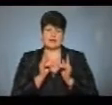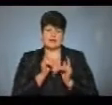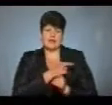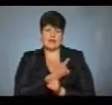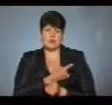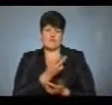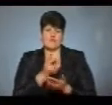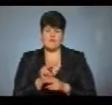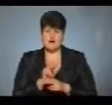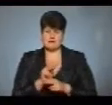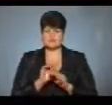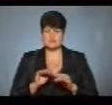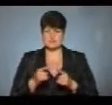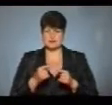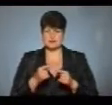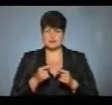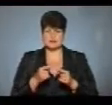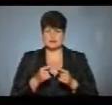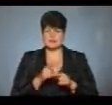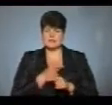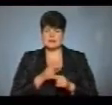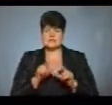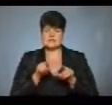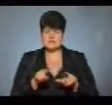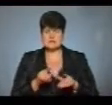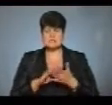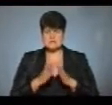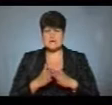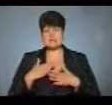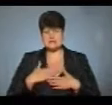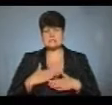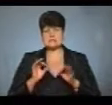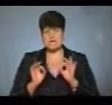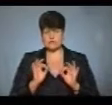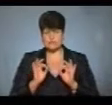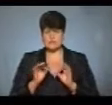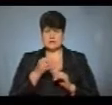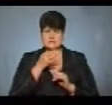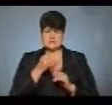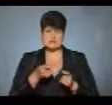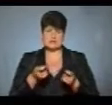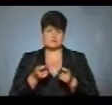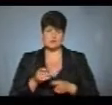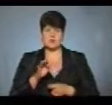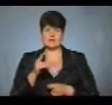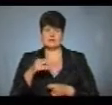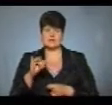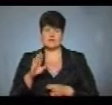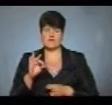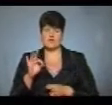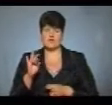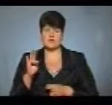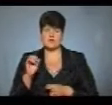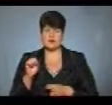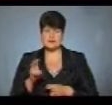відділенні Тернопільської дитячої лікарні. Їхній стан задовільний, про це повідомила завідувачка цього відділення Ольга Дивуняк. За її словами, у